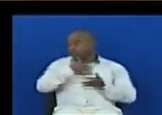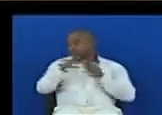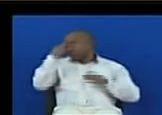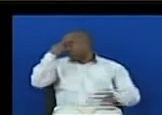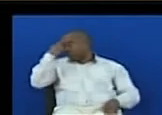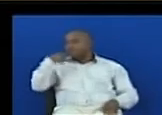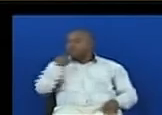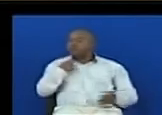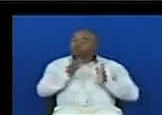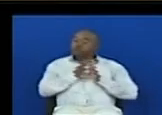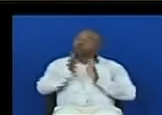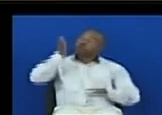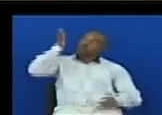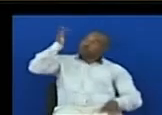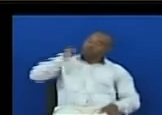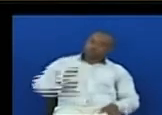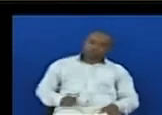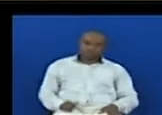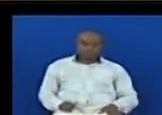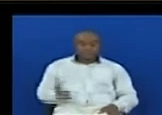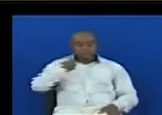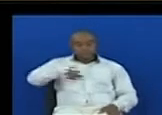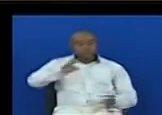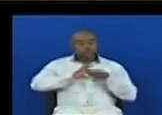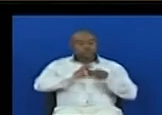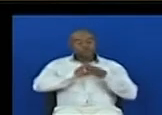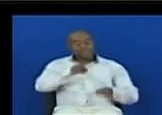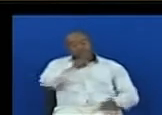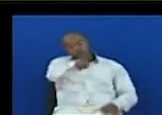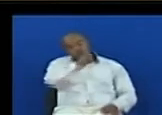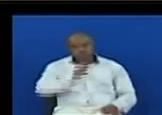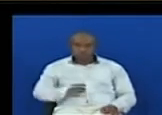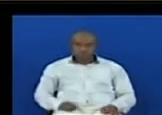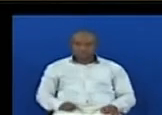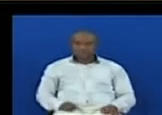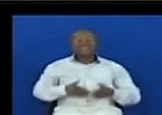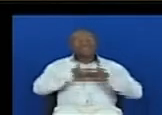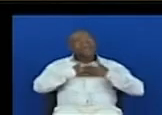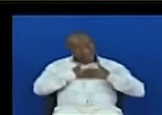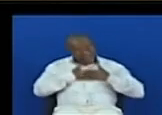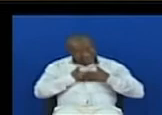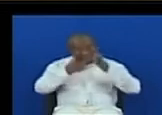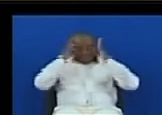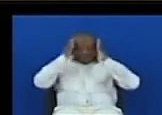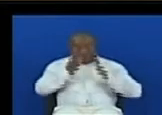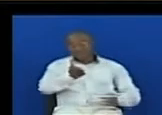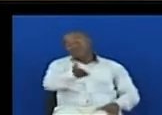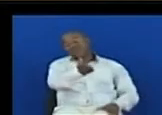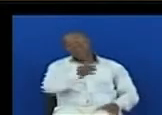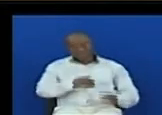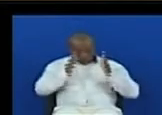Tumshukuru Mungu na tushirikiane naye. Asante sana Mheshimiwa